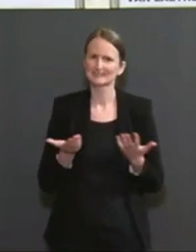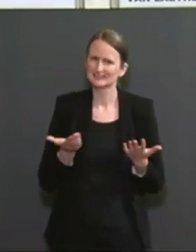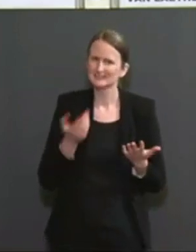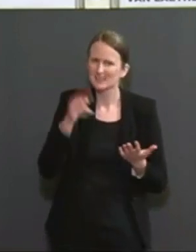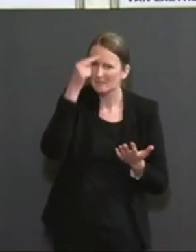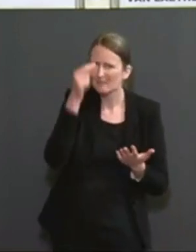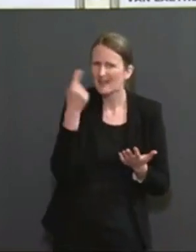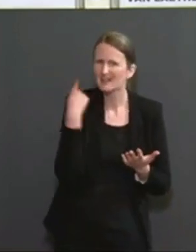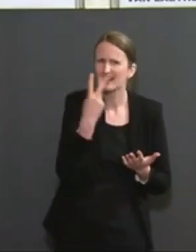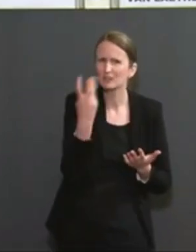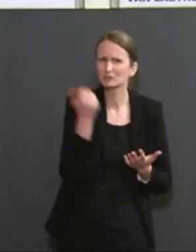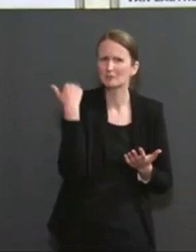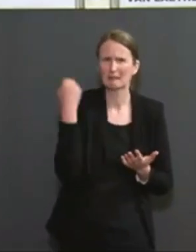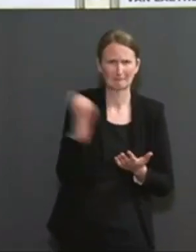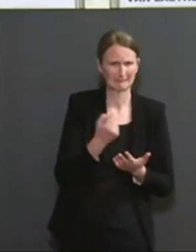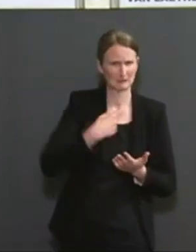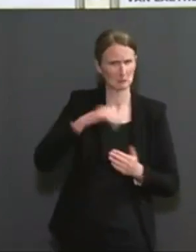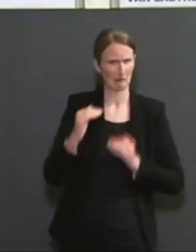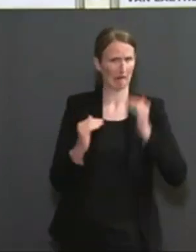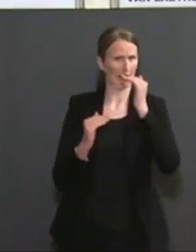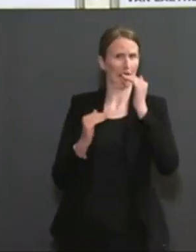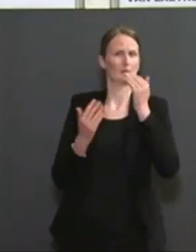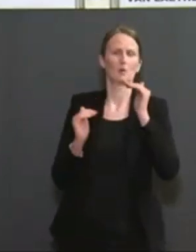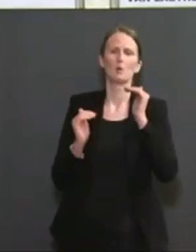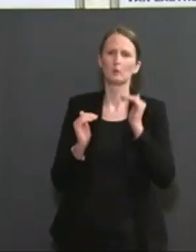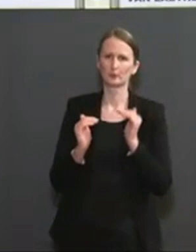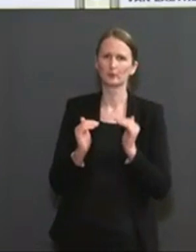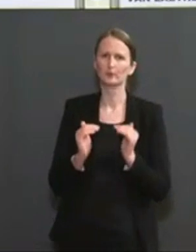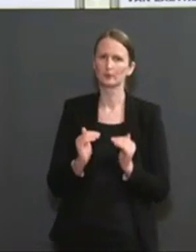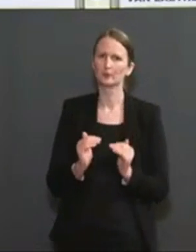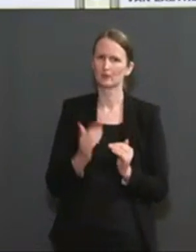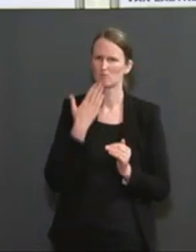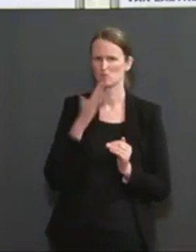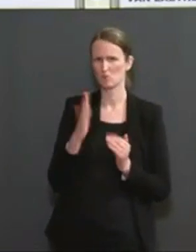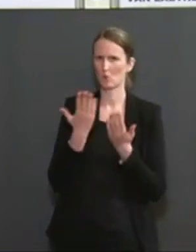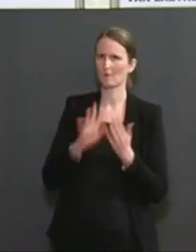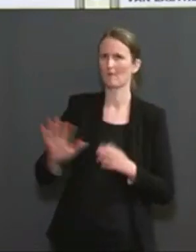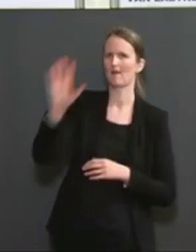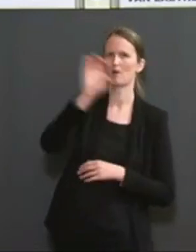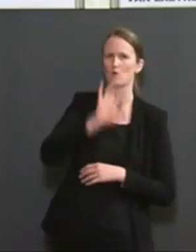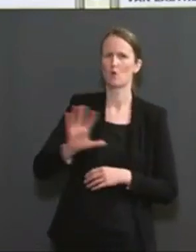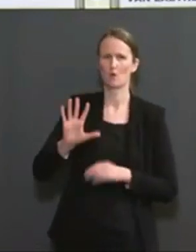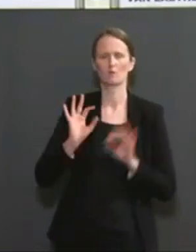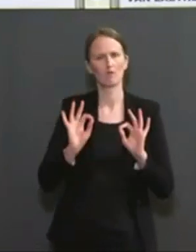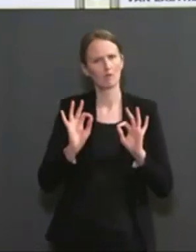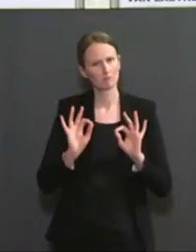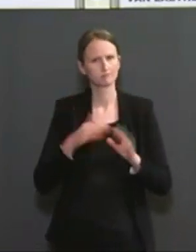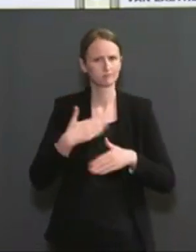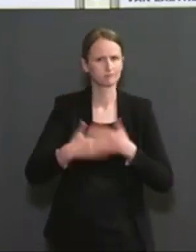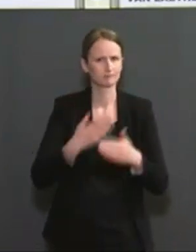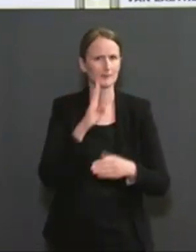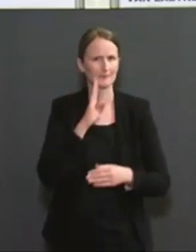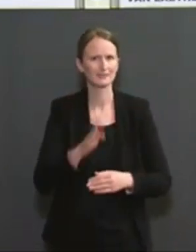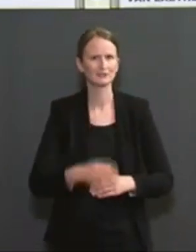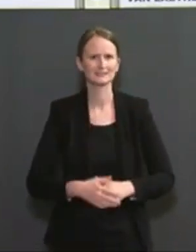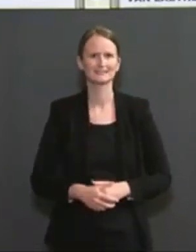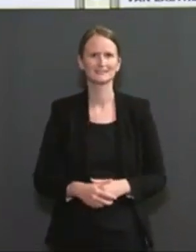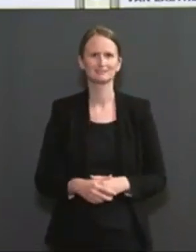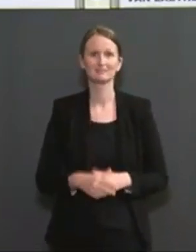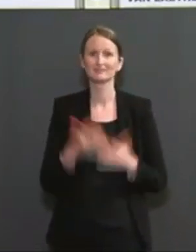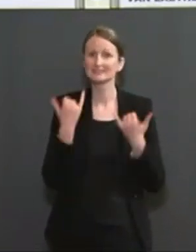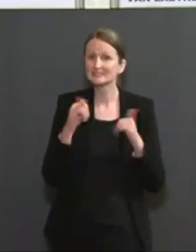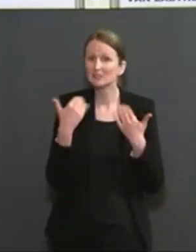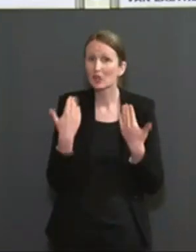encore. Si cette tendance se poursuit, nous pourrions arriver d'ici aux fêtes de fin d'année à une moyenne